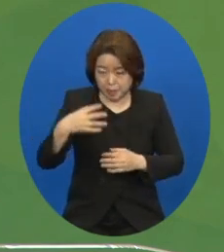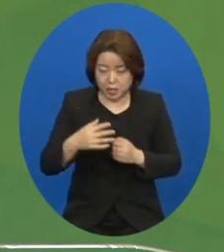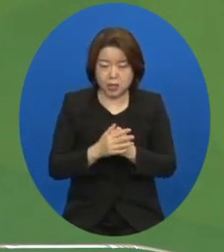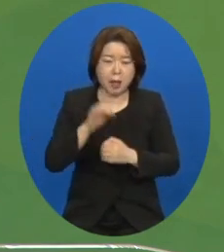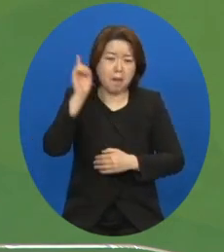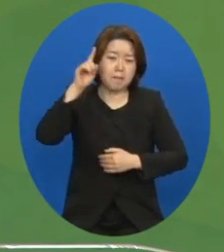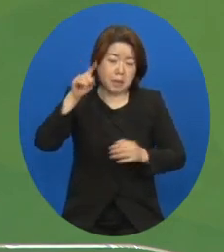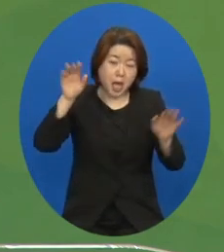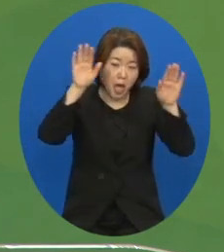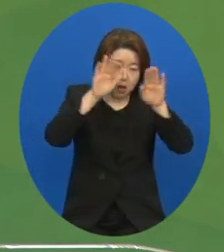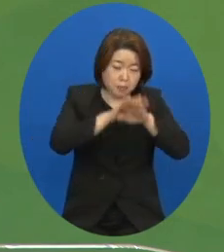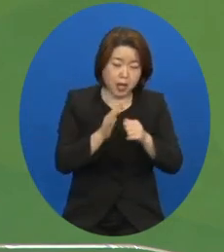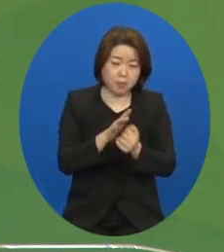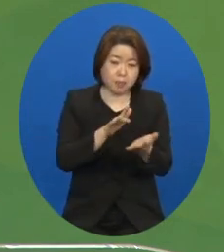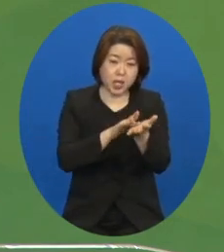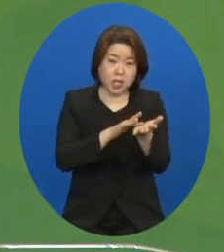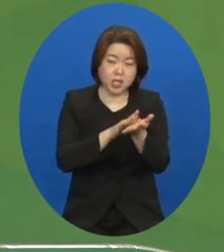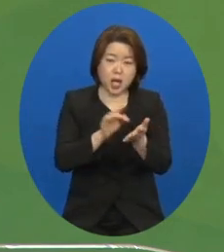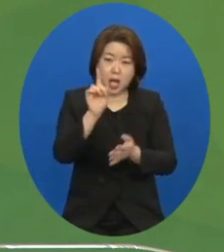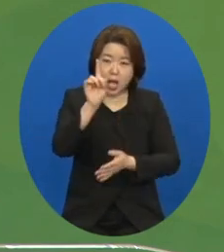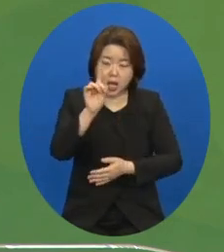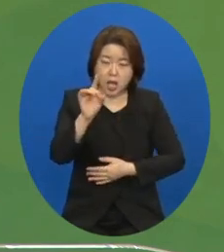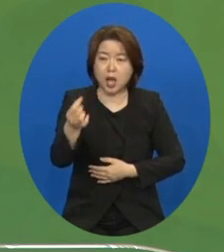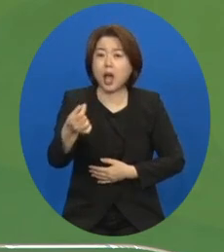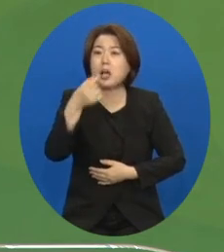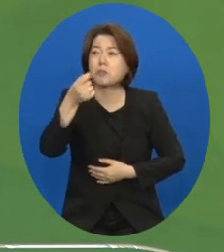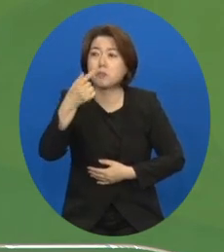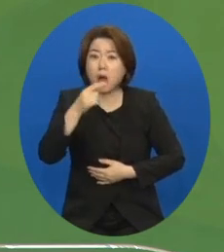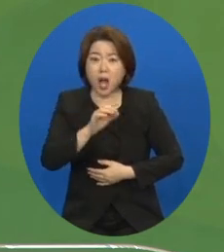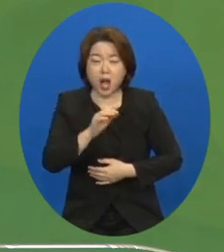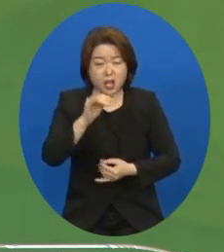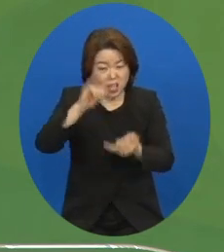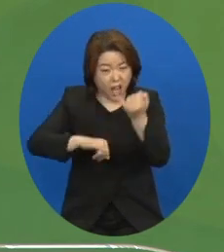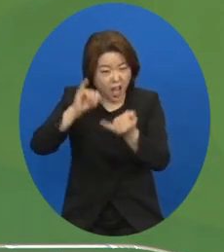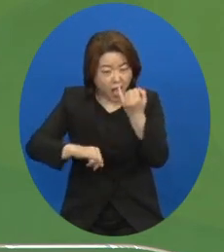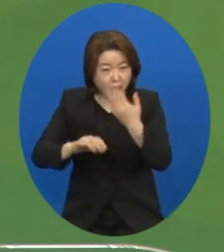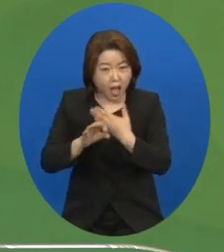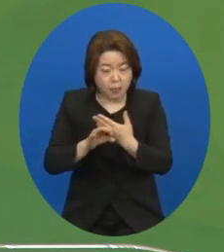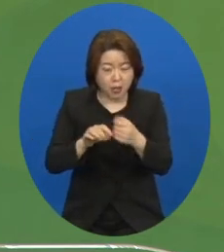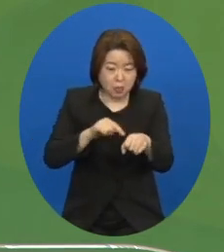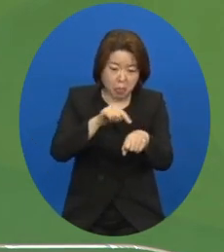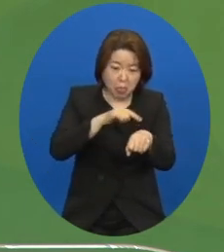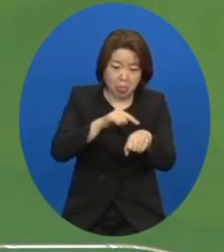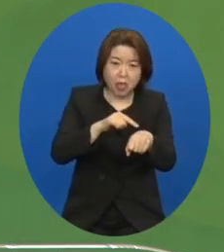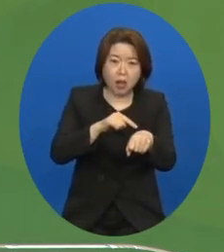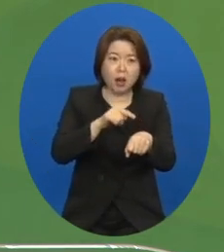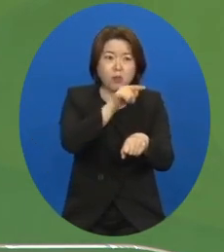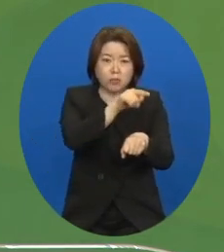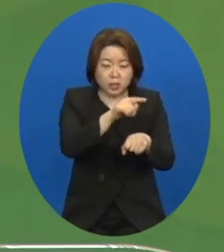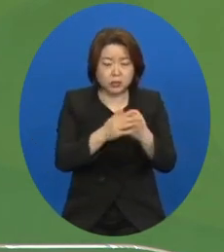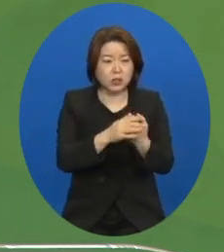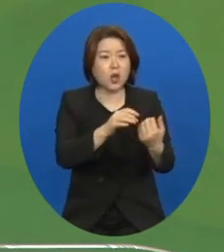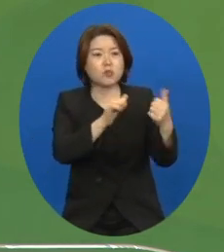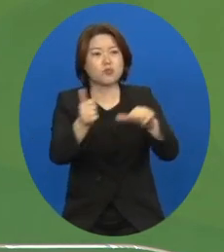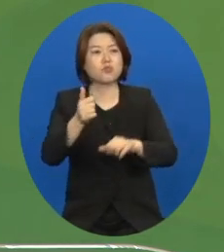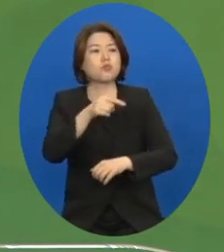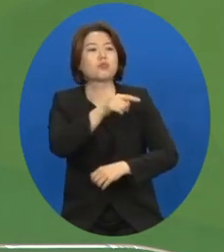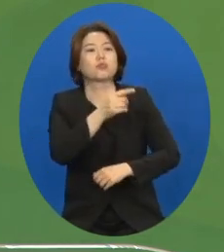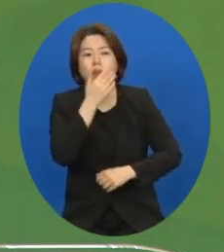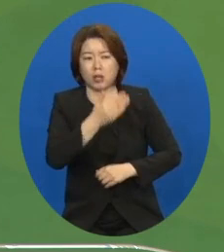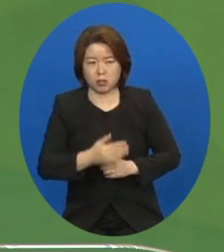밤 약 한 알씩을 먹지 않으면 몇 시간 내에 당신은 죽을